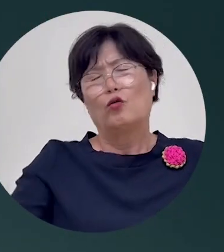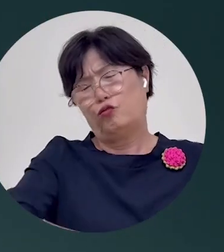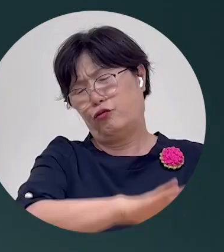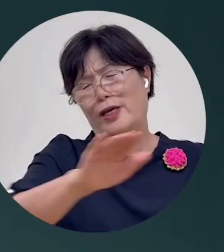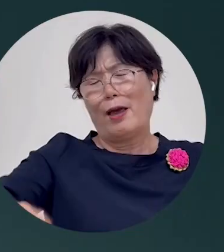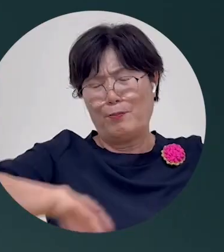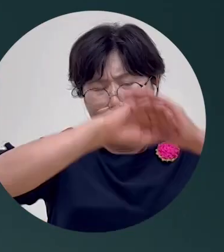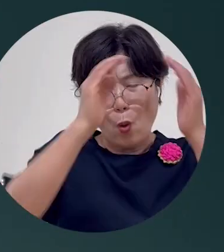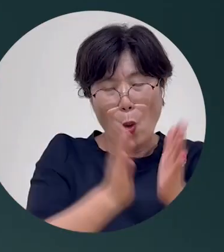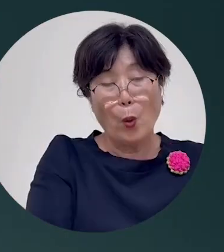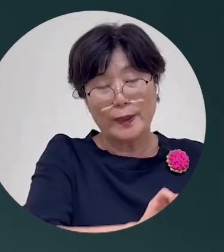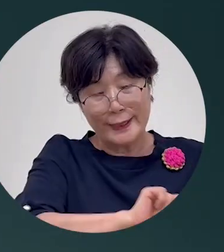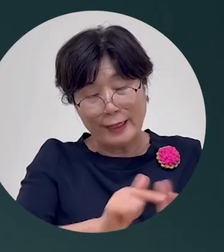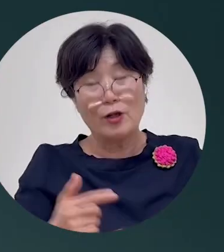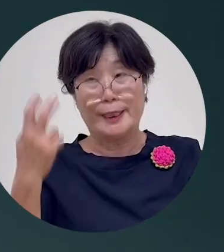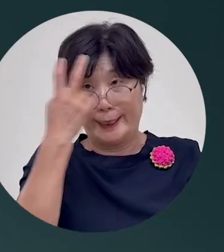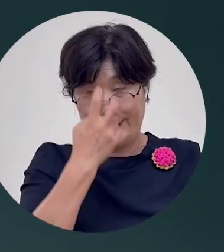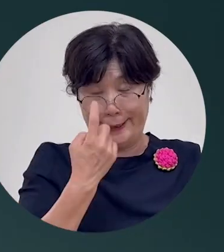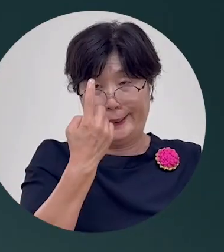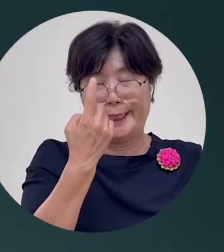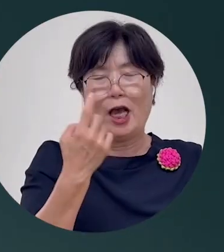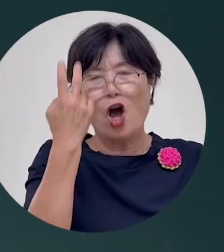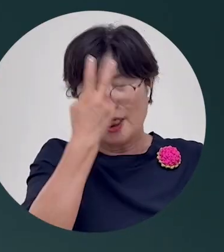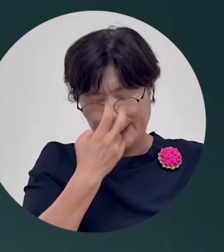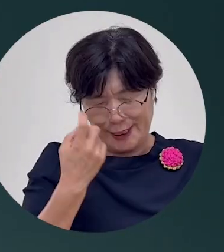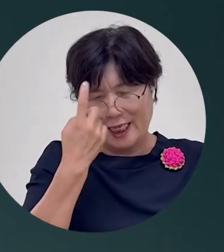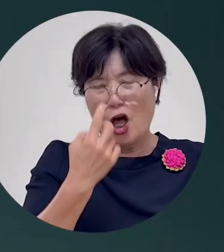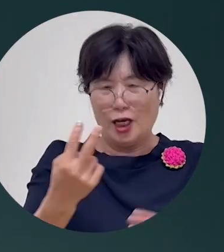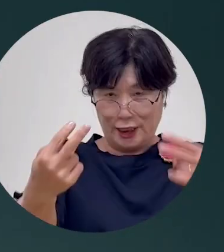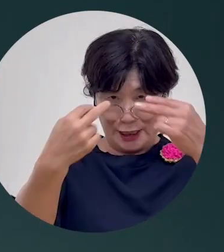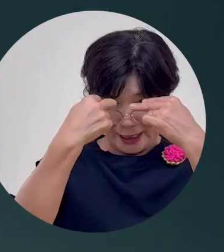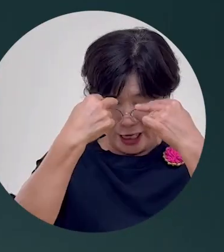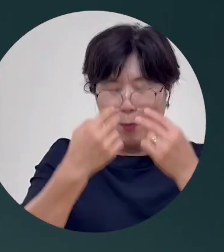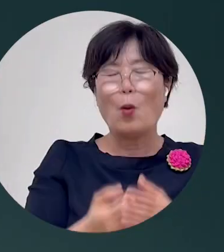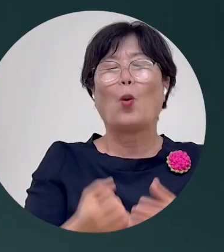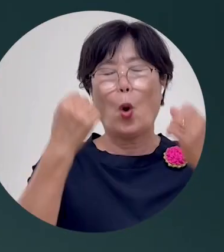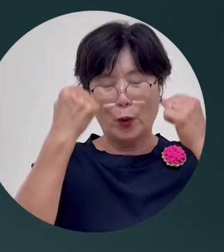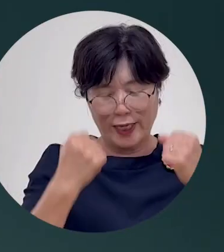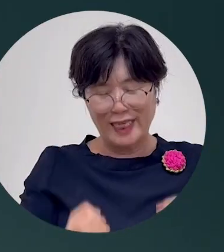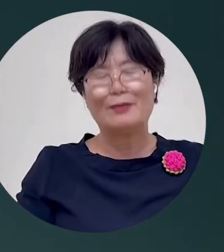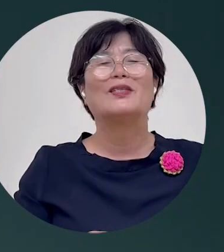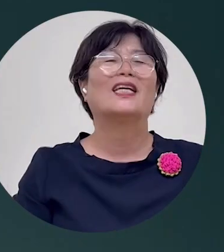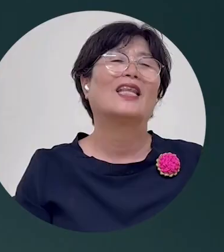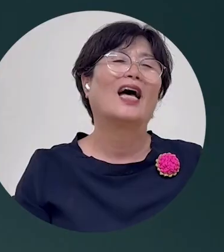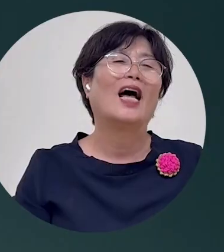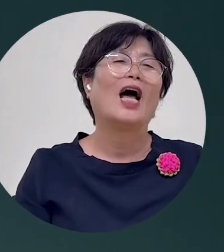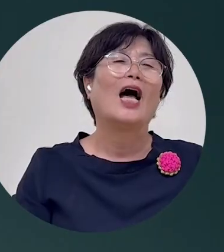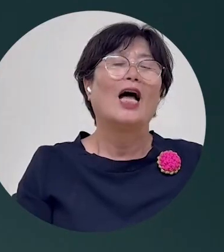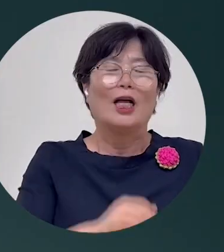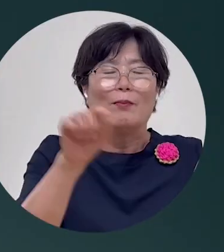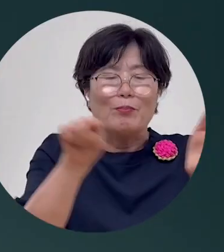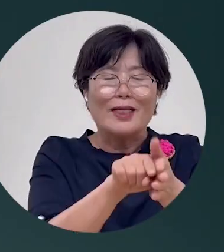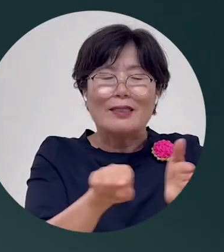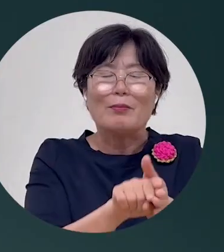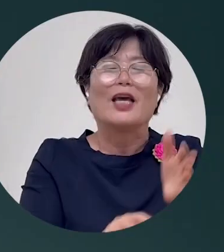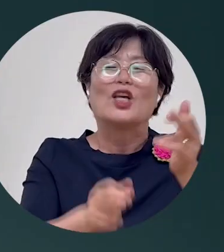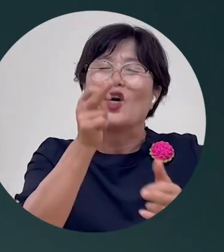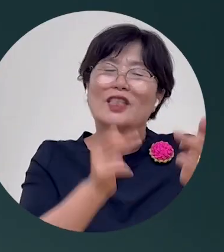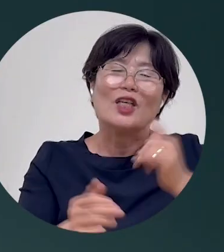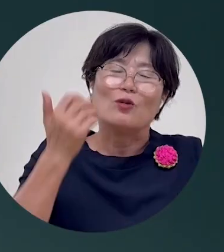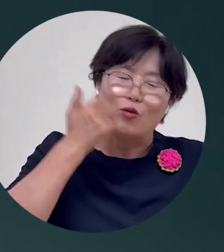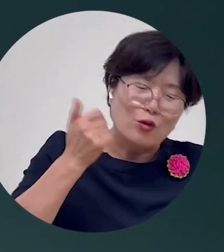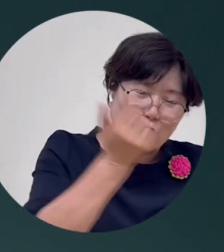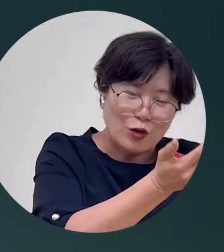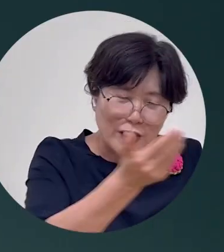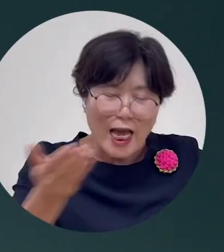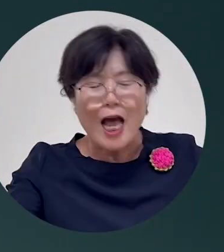모든 것들을 다 지켜보고 계십니다. 그래서 성도는 누구냐? 따라서